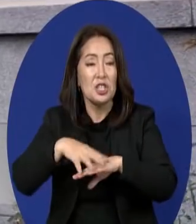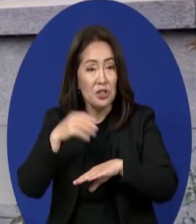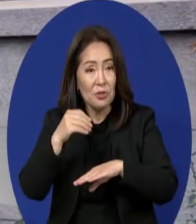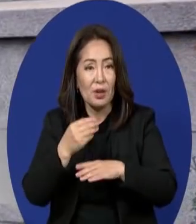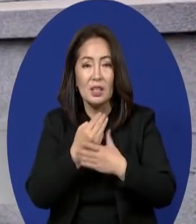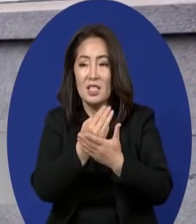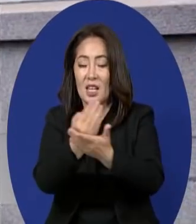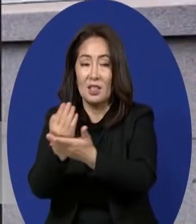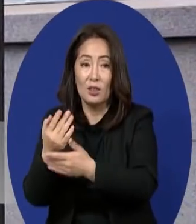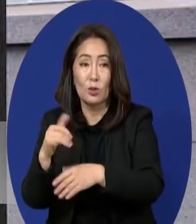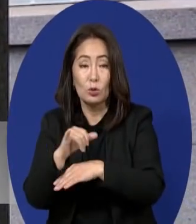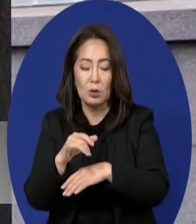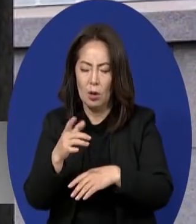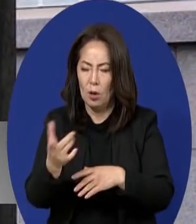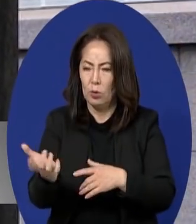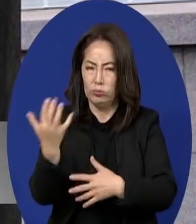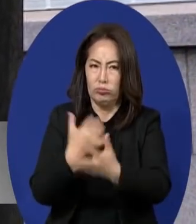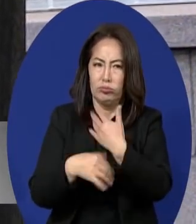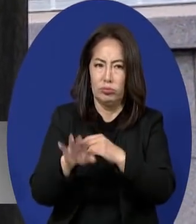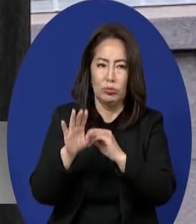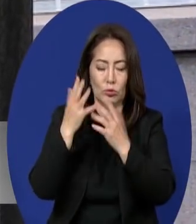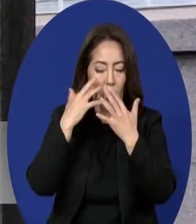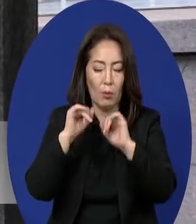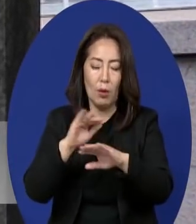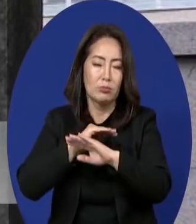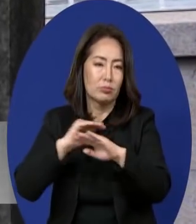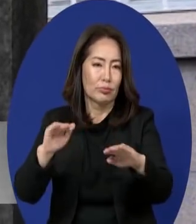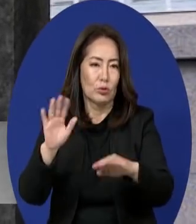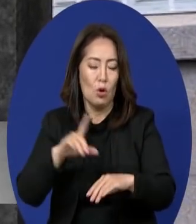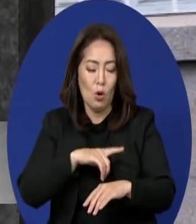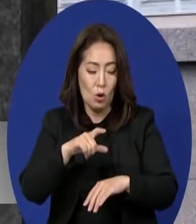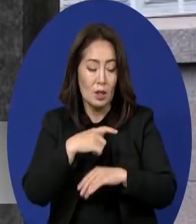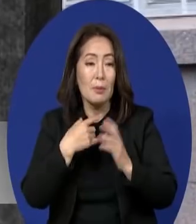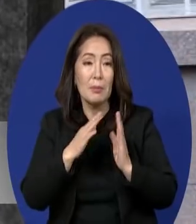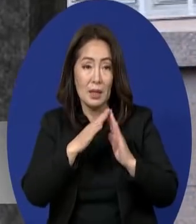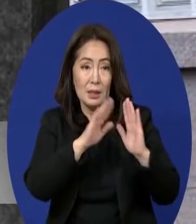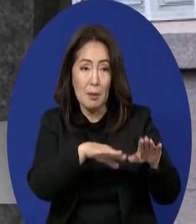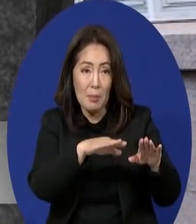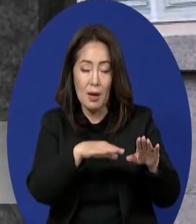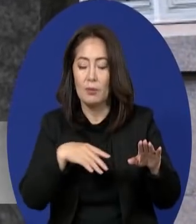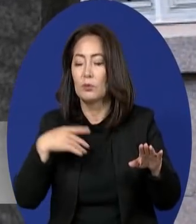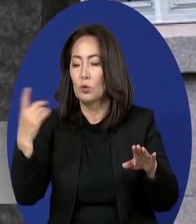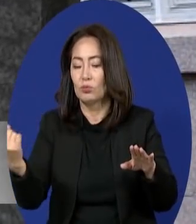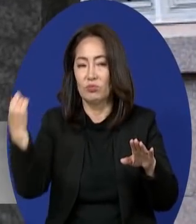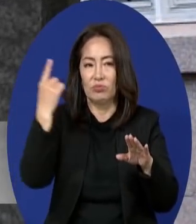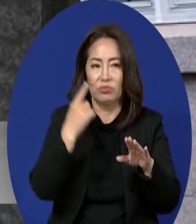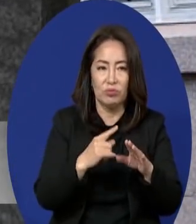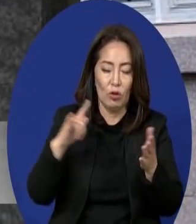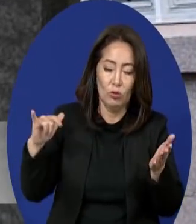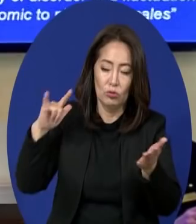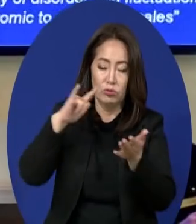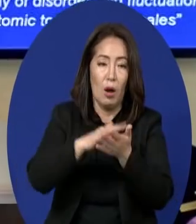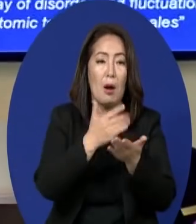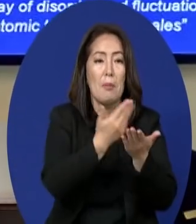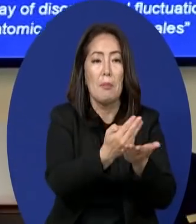жил цар тахлын улмаас шагнал гардуулах ёсолыг зохион байгуулахгүй. За эрдэмтэд шагналаа өөрөөрийн эх орондоо хүлээж авах тухай мэдээлэл